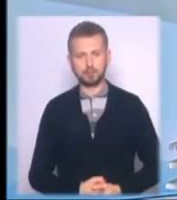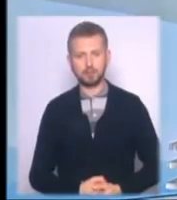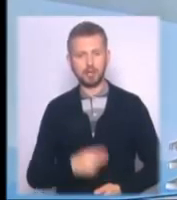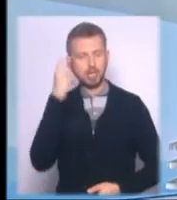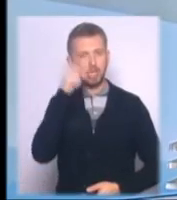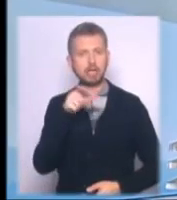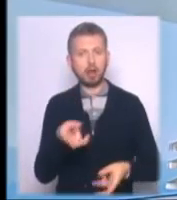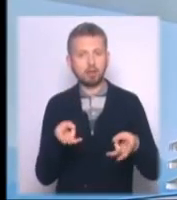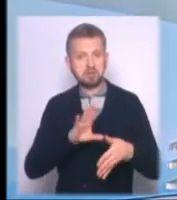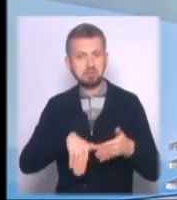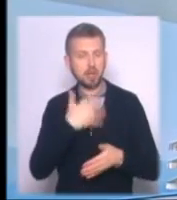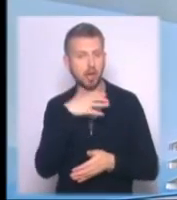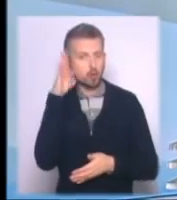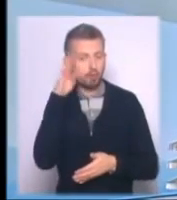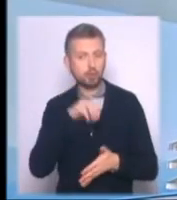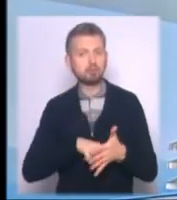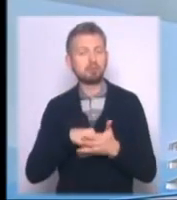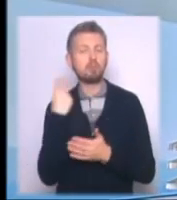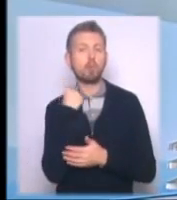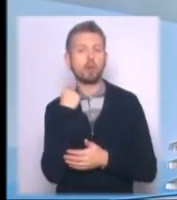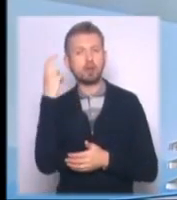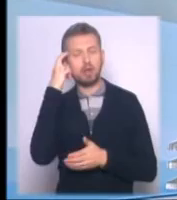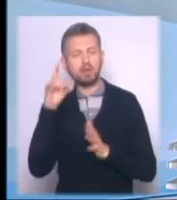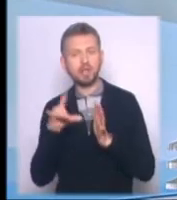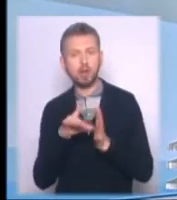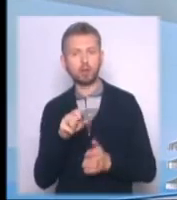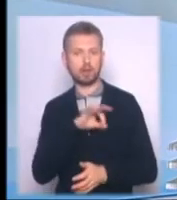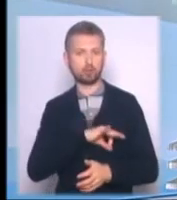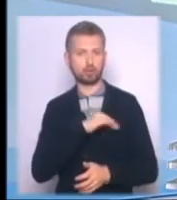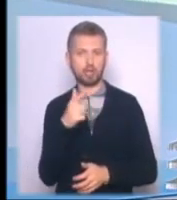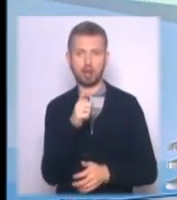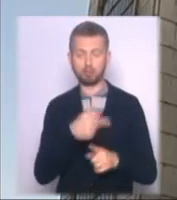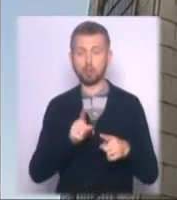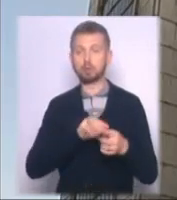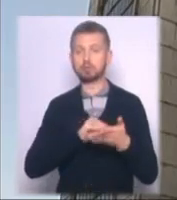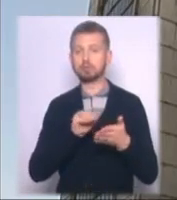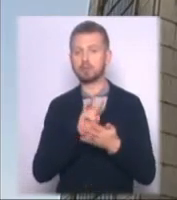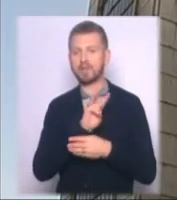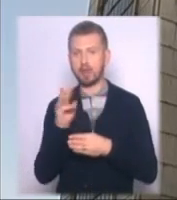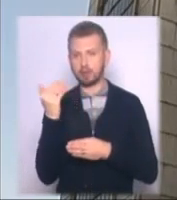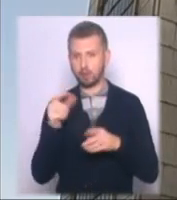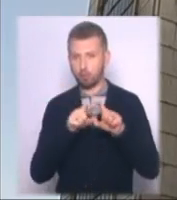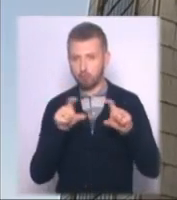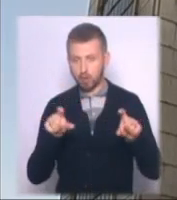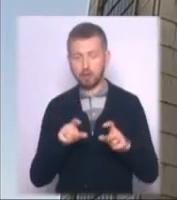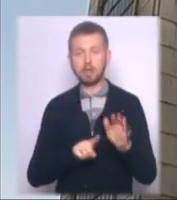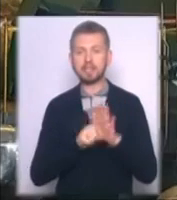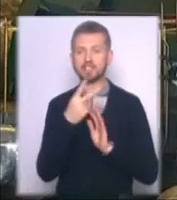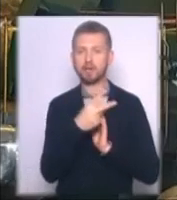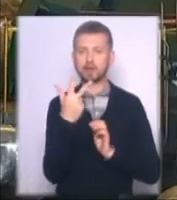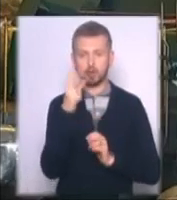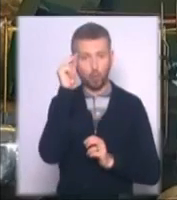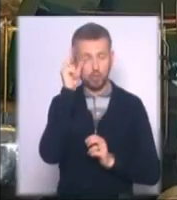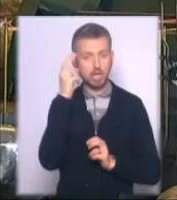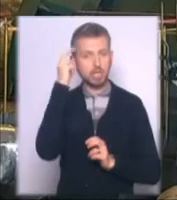Кияни залишились без гарячої води через борги «Київенерго» за спожитий газ. Про це йдеться на сайті компанії. Зокрема, з 23 квітня